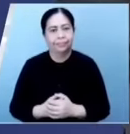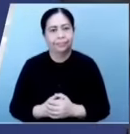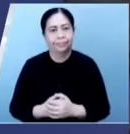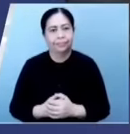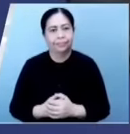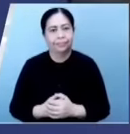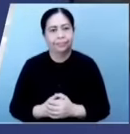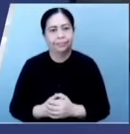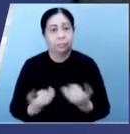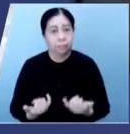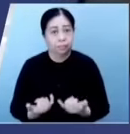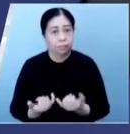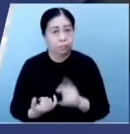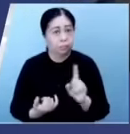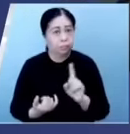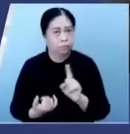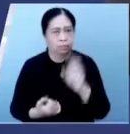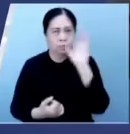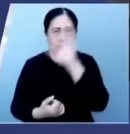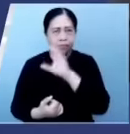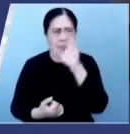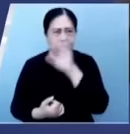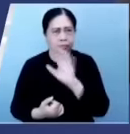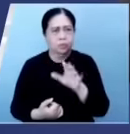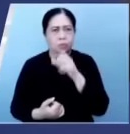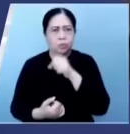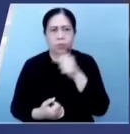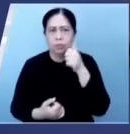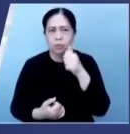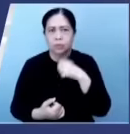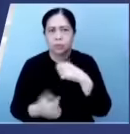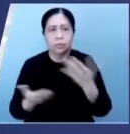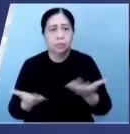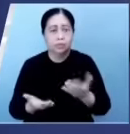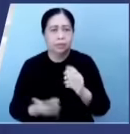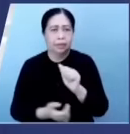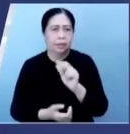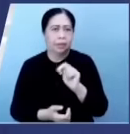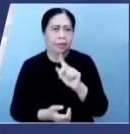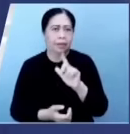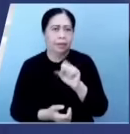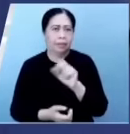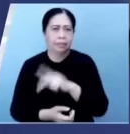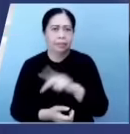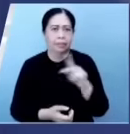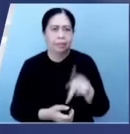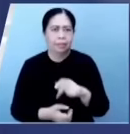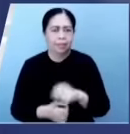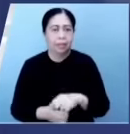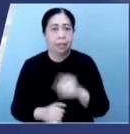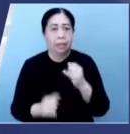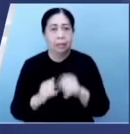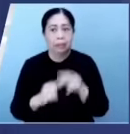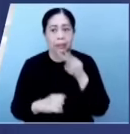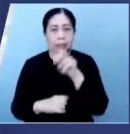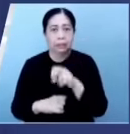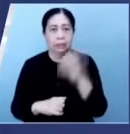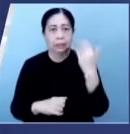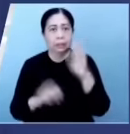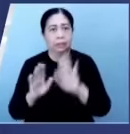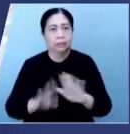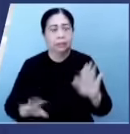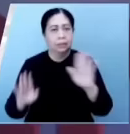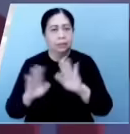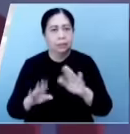Pinaghahanap ngayon ang 5 taong gulang na batang babae sa Angeles sa Pampanga na huling nakita nitong Linggo, 17